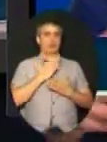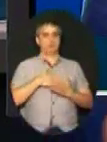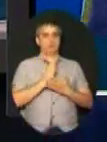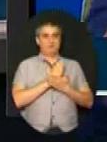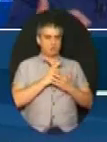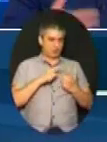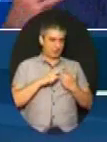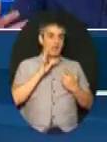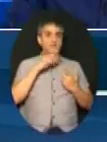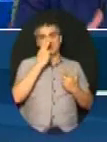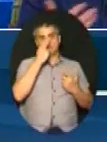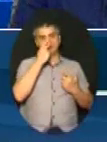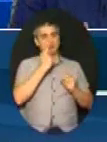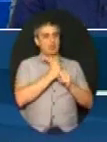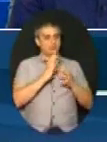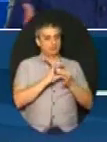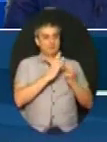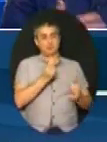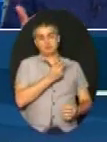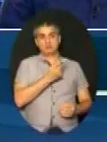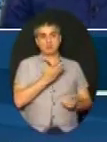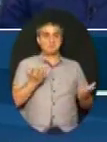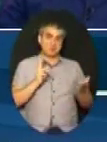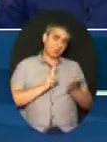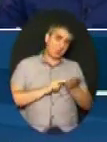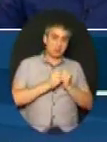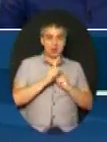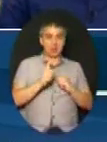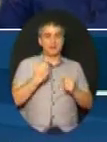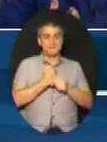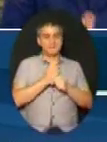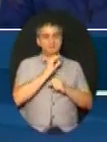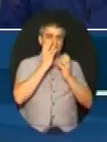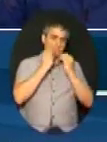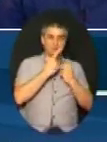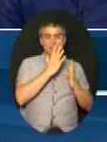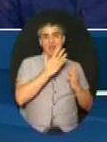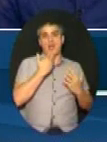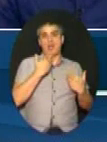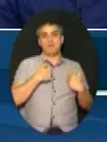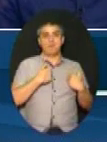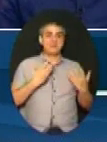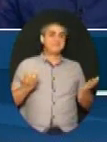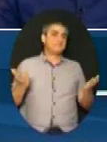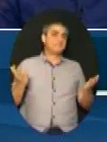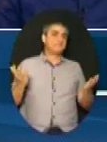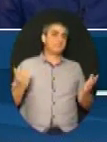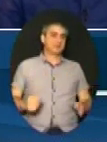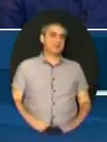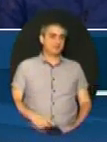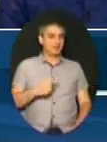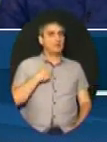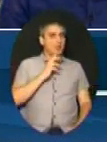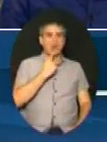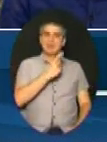ומתכוננת. אני יודע שאפילו יש ניסיונות לעשות חיבורים ביניהם, אני לא יודע אם זה נכון או לא, לפחות פעילים של פרץ ככה לי סיפרו, אבל אני